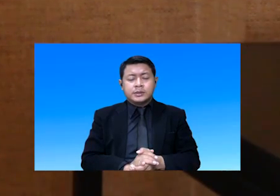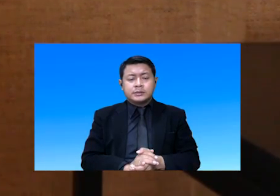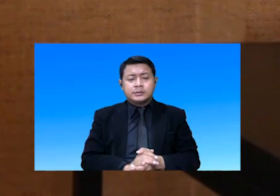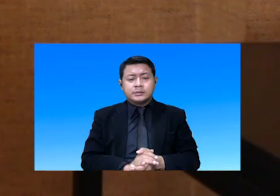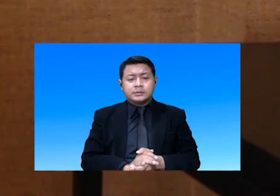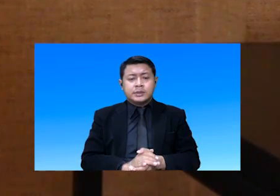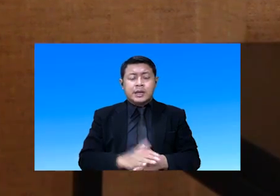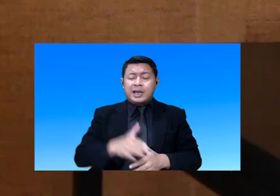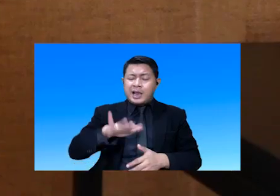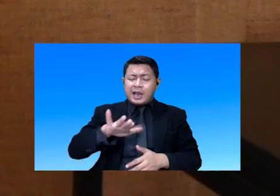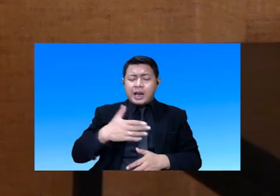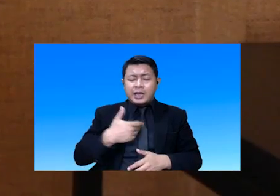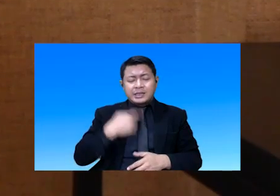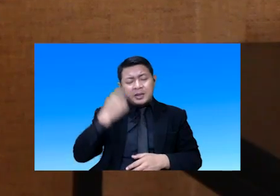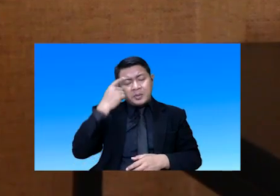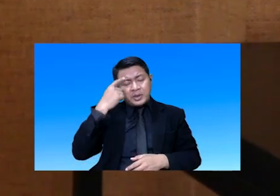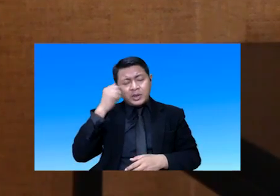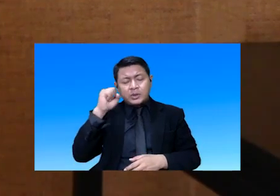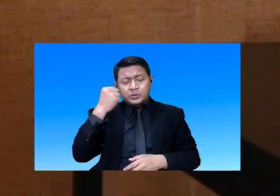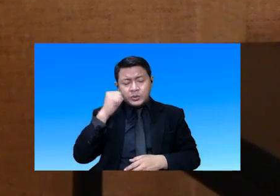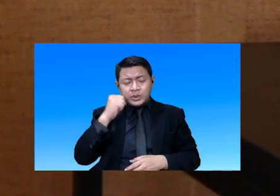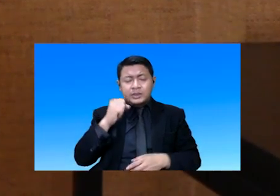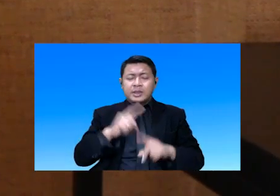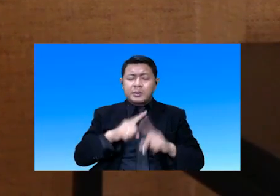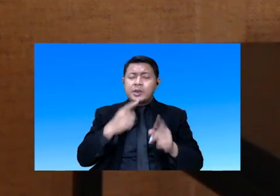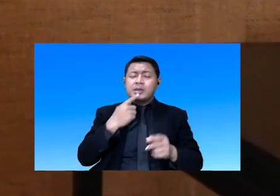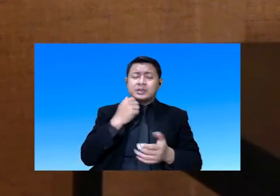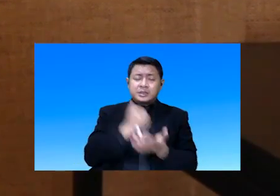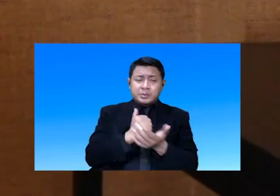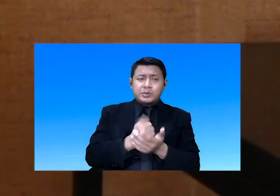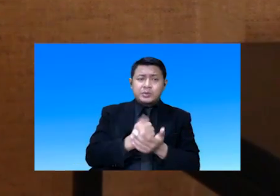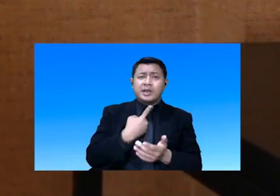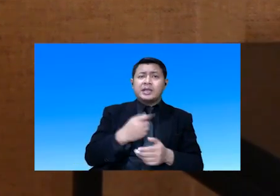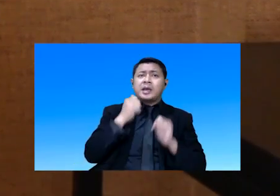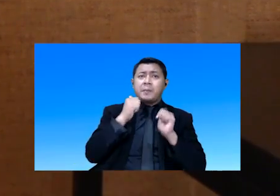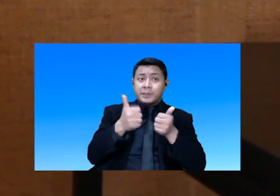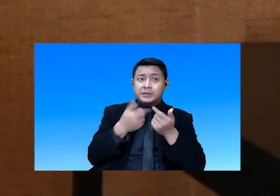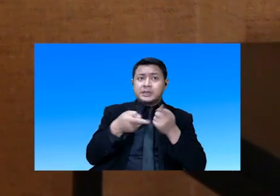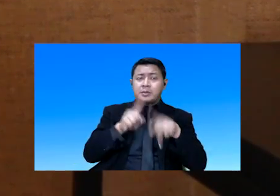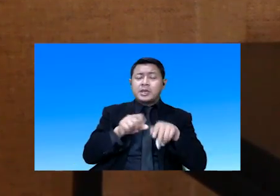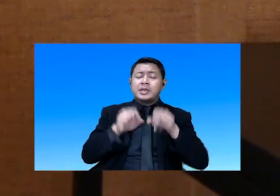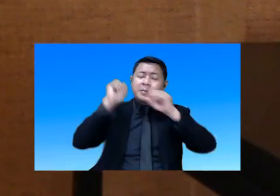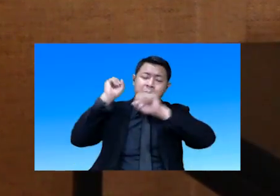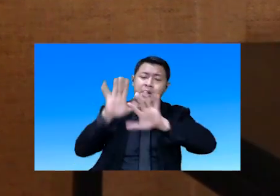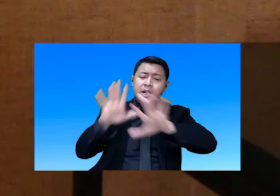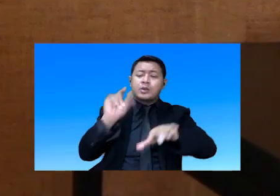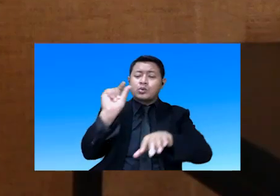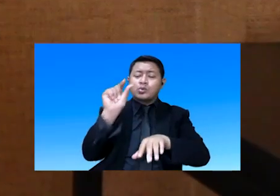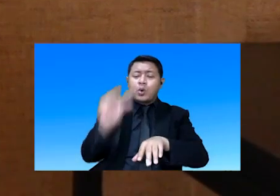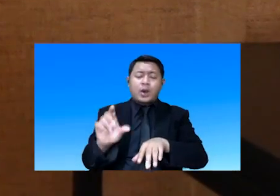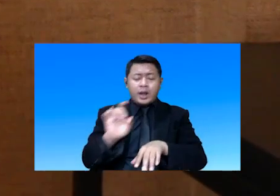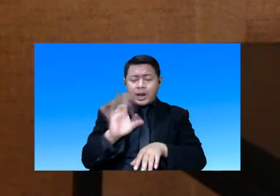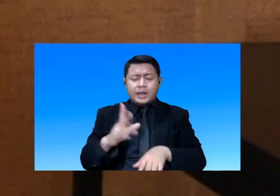bisa mencapai itu gitu ya, mencapai suatu hal yang benar-benar dibutuhkan orang lain. Itu gak gampang mencapai kesannya, tapi saya